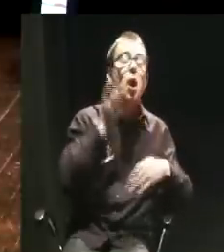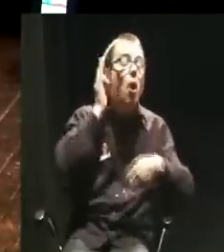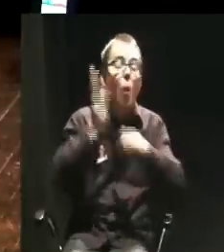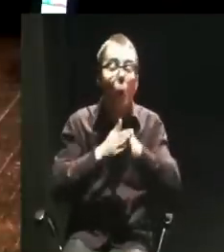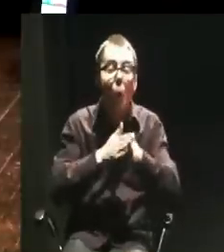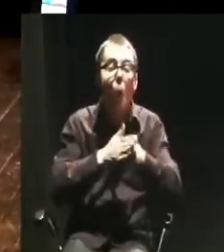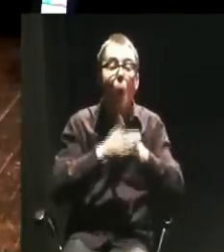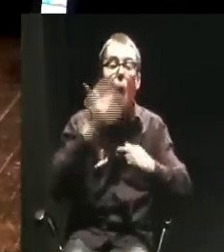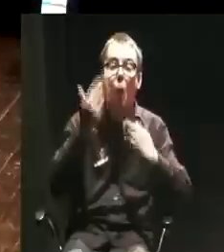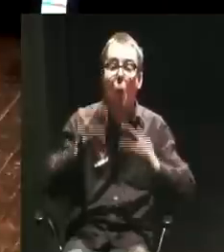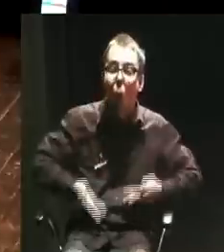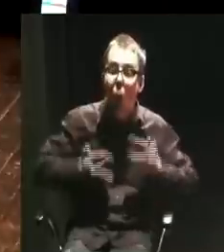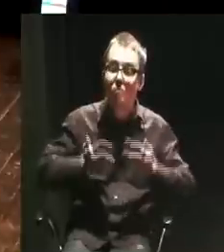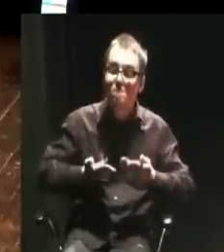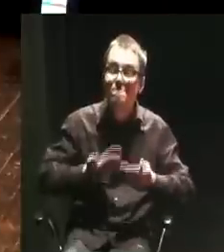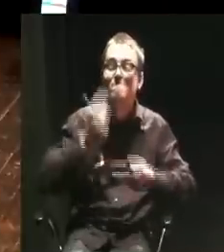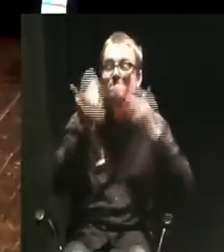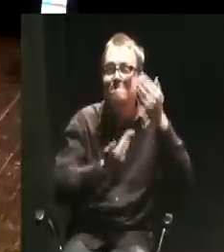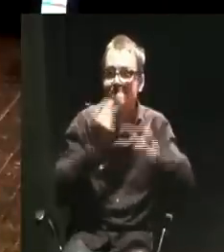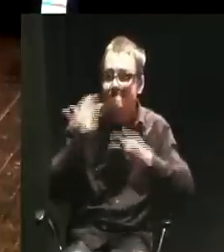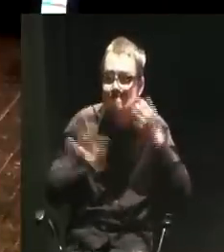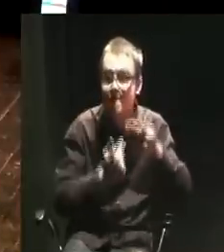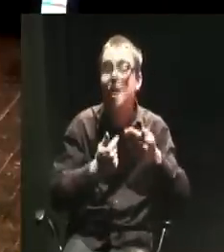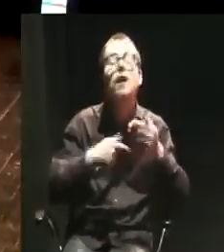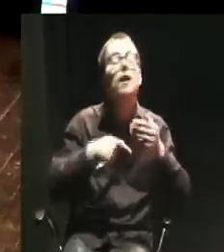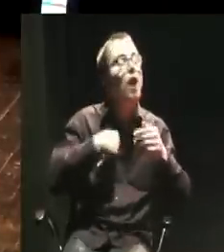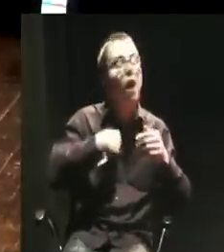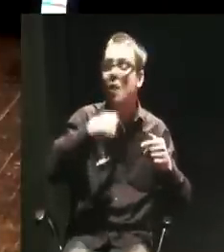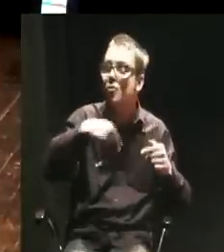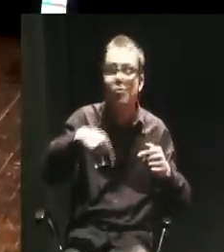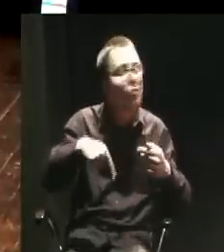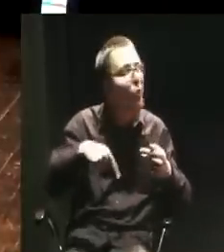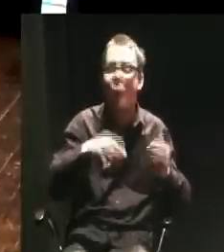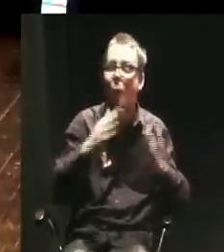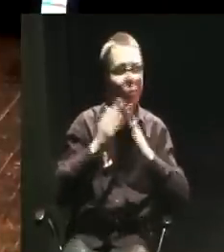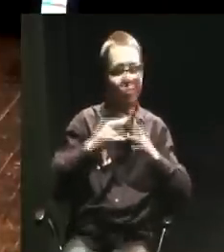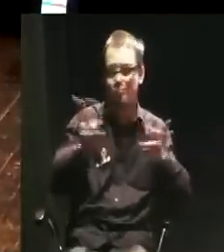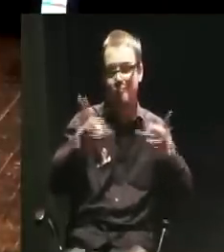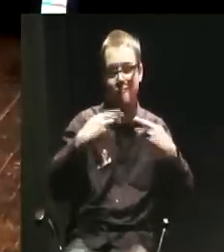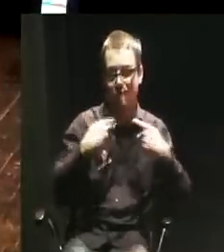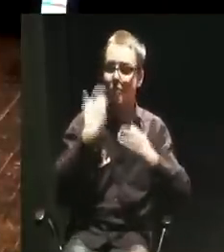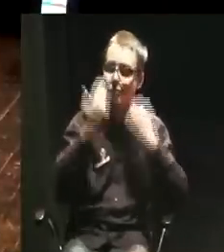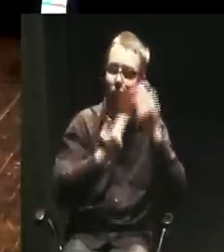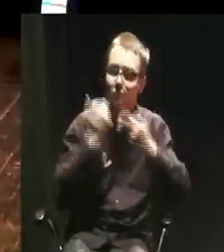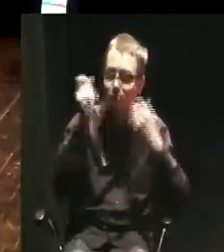skarbie tylko po tej sesji i od razu wracam do domu, ale również